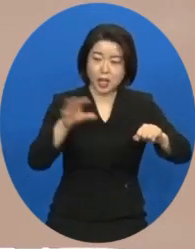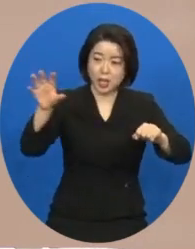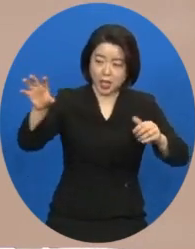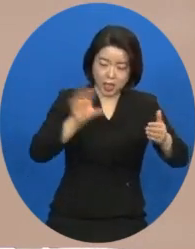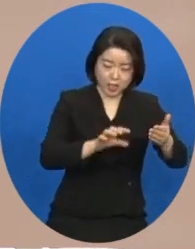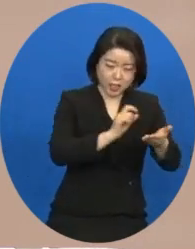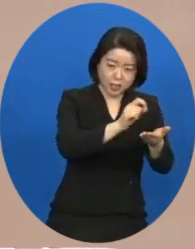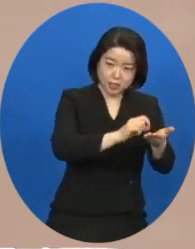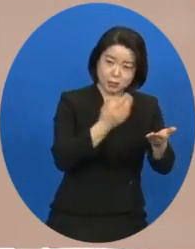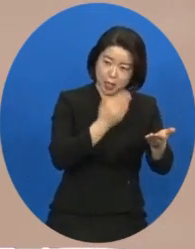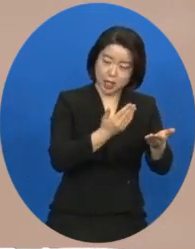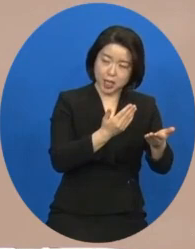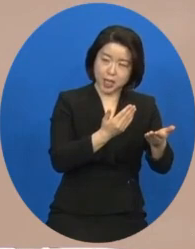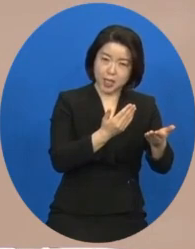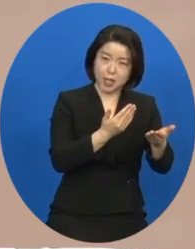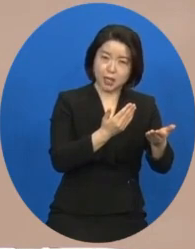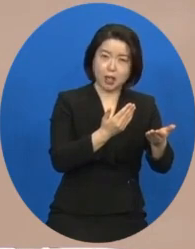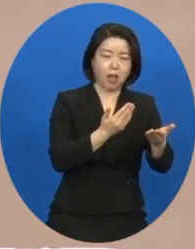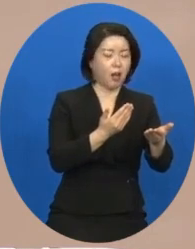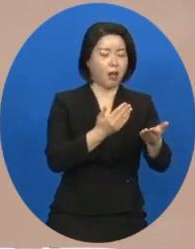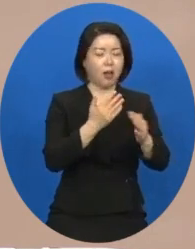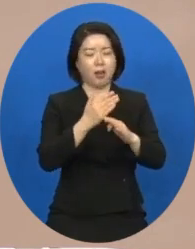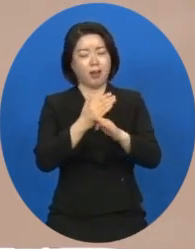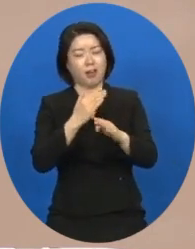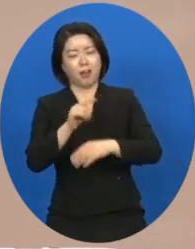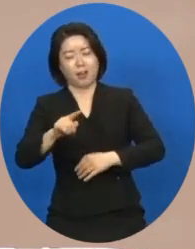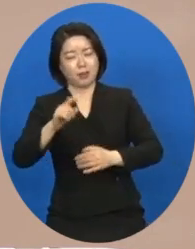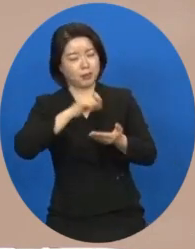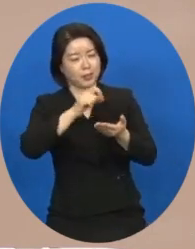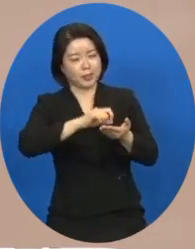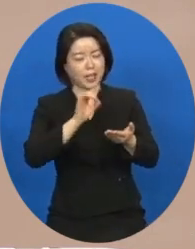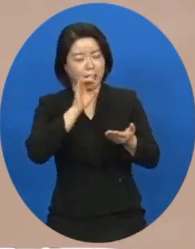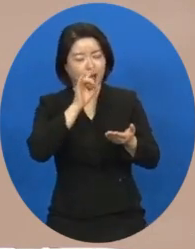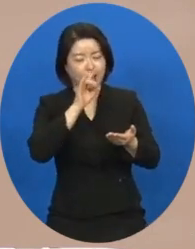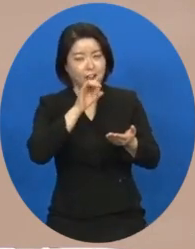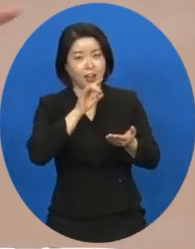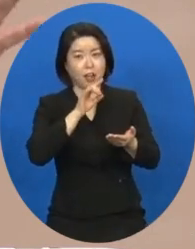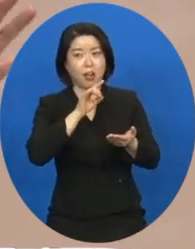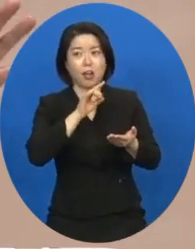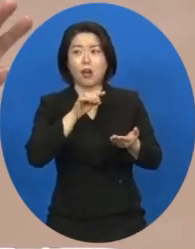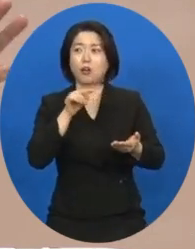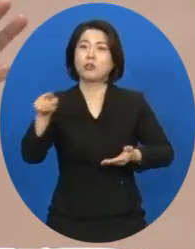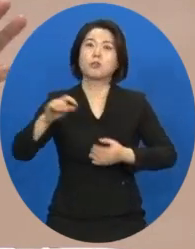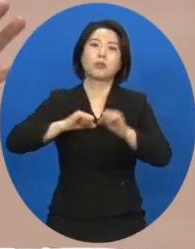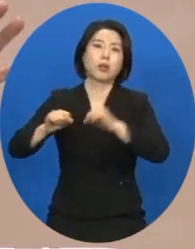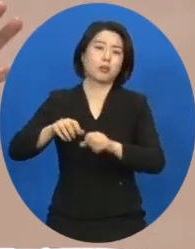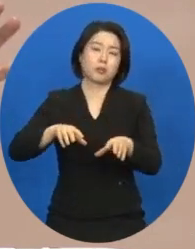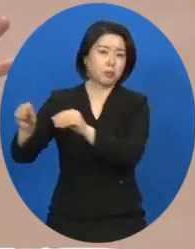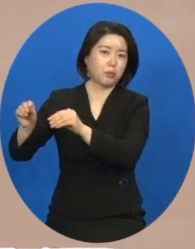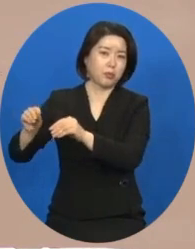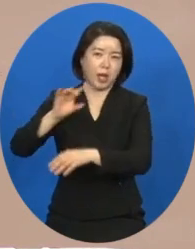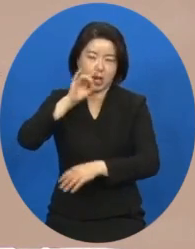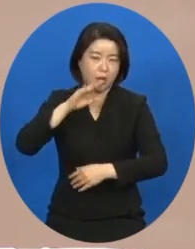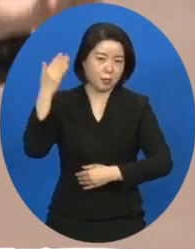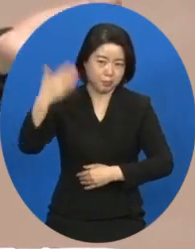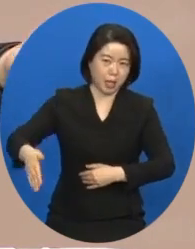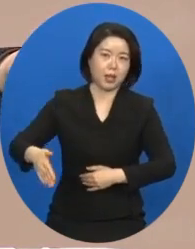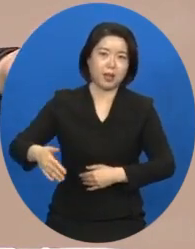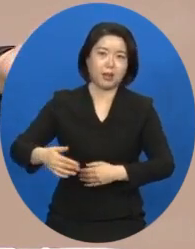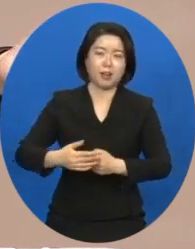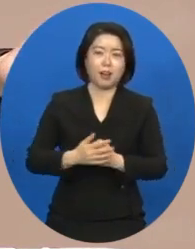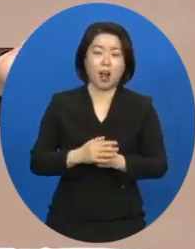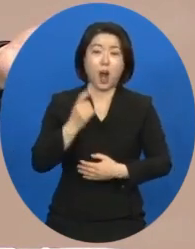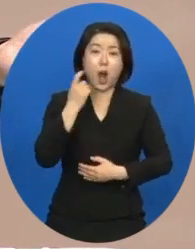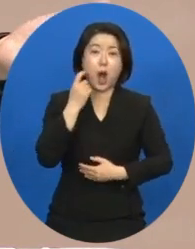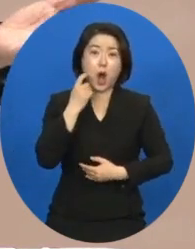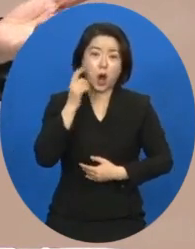있냐? 아유, 이건 일기에 쓸 수 없을 것 같아. 그러면 안 하는 거죠. 거짓으로 일기를